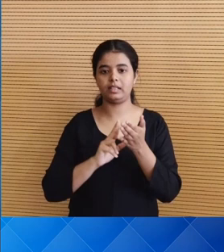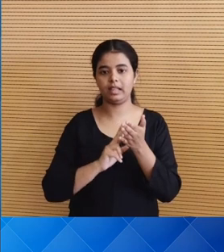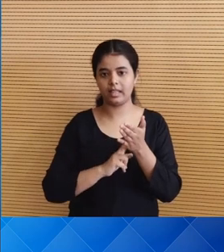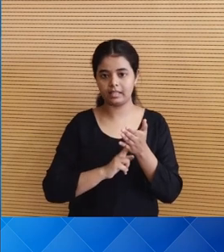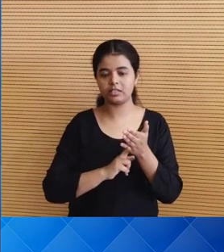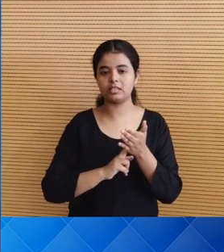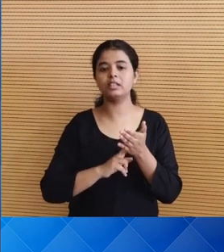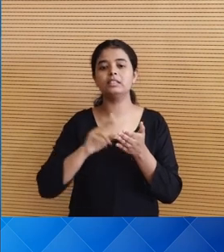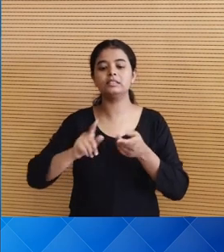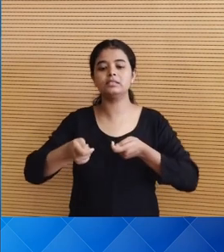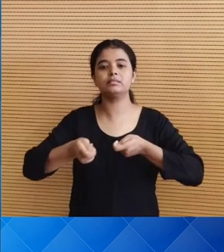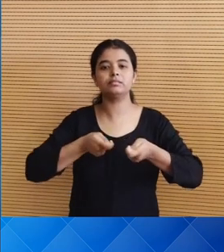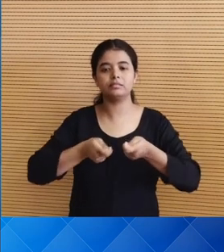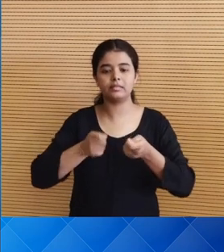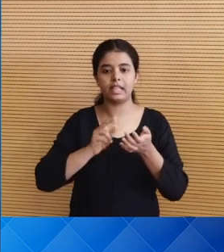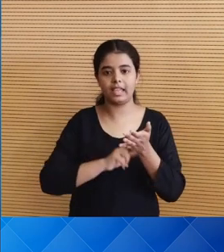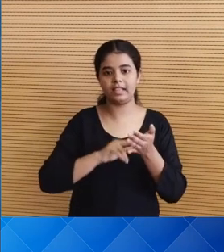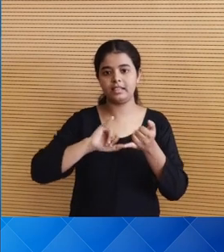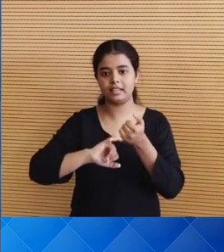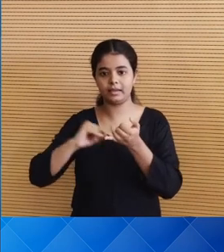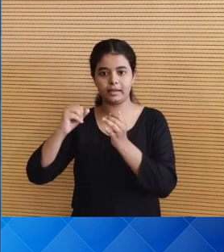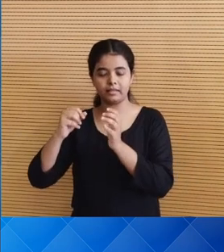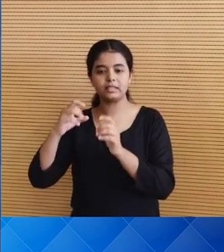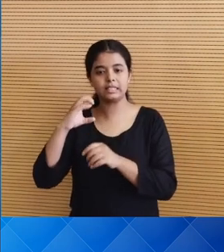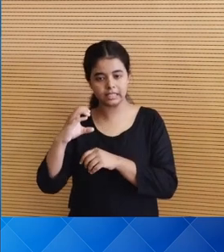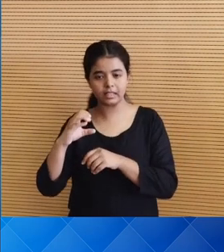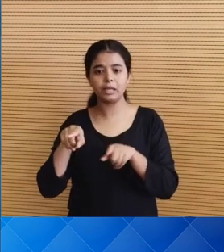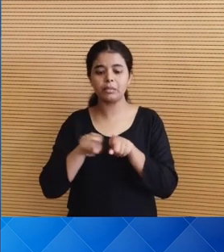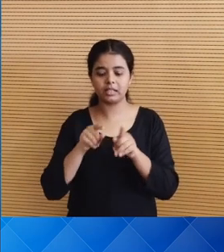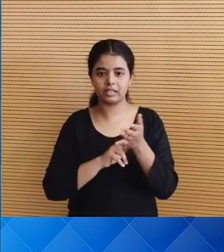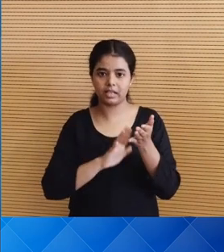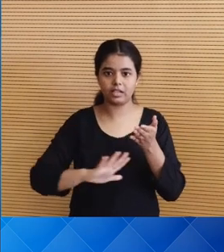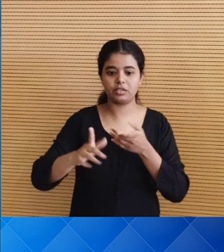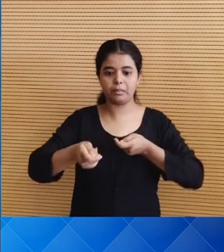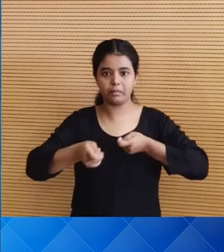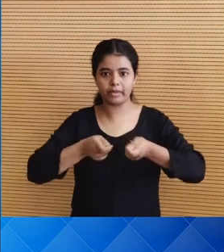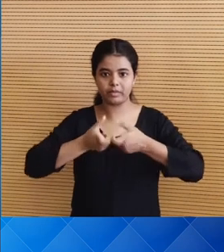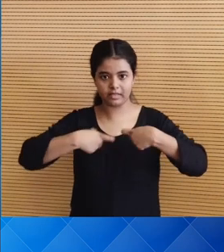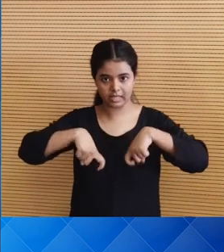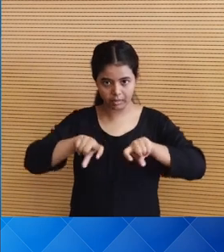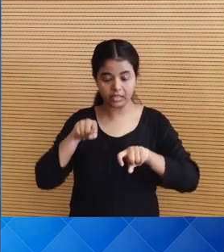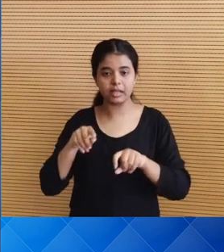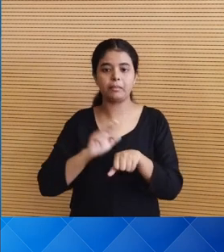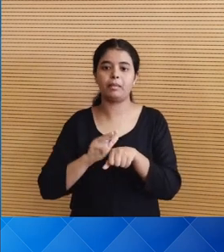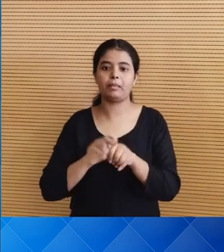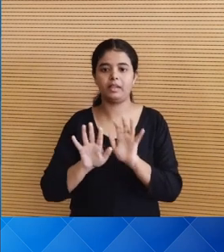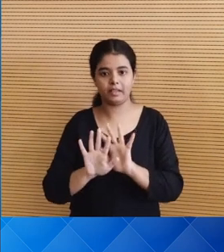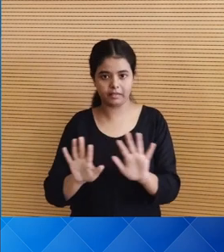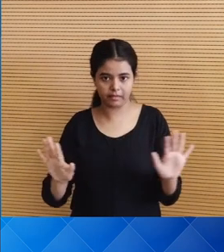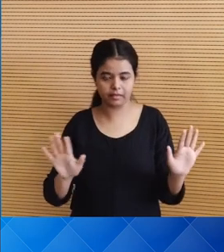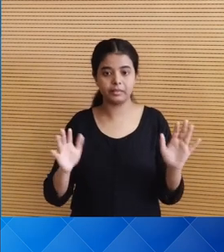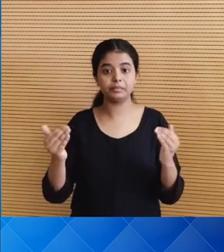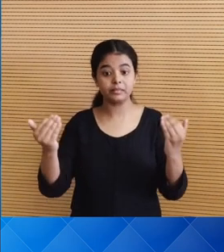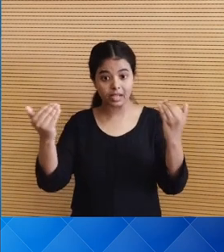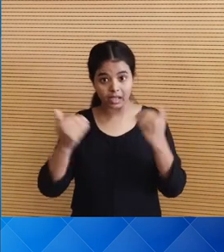जो इस नेशनल करिकुलम फ्रेमवर्क को बना रही है, डेवलप कर रही है, उसके मेंबर्स हैं और जो उस फ्रेमवर्क